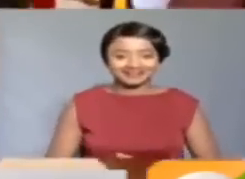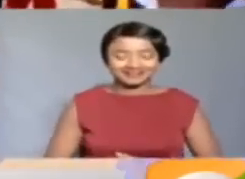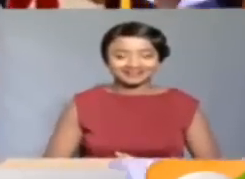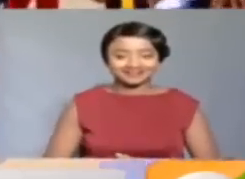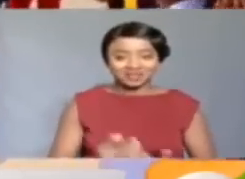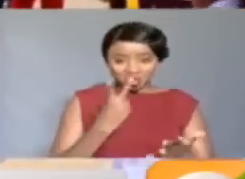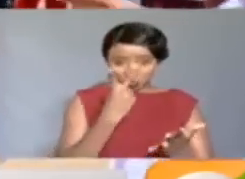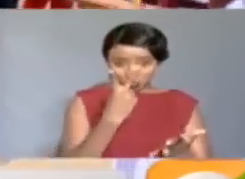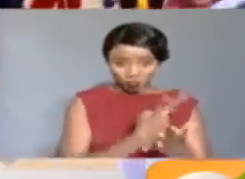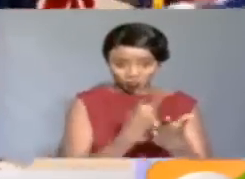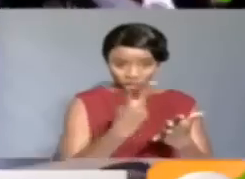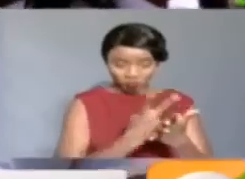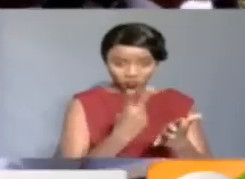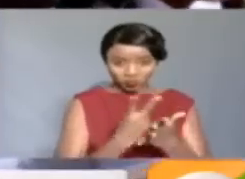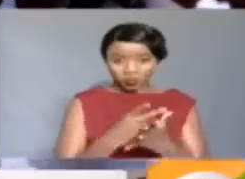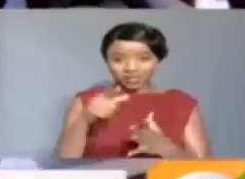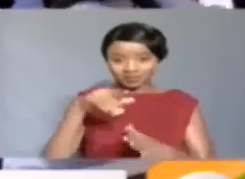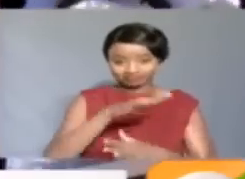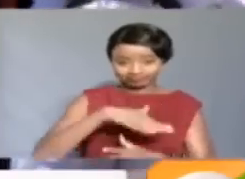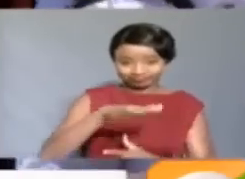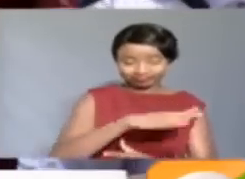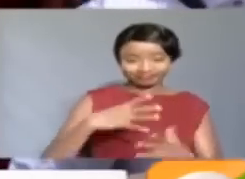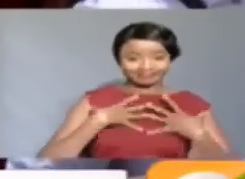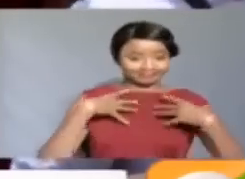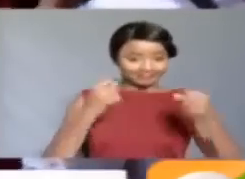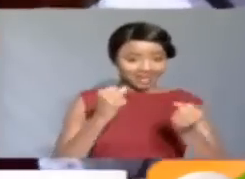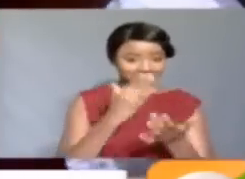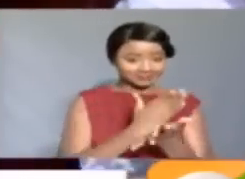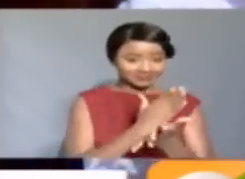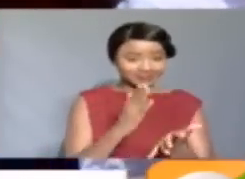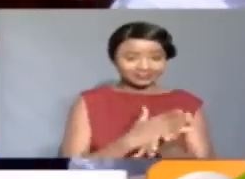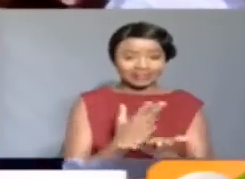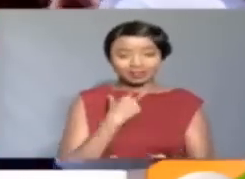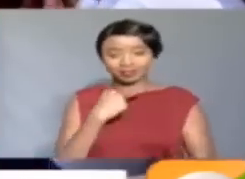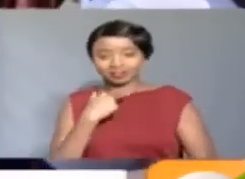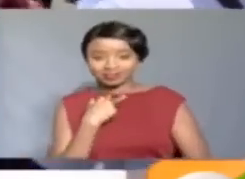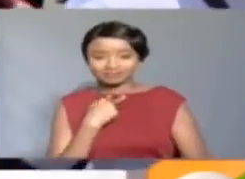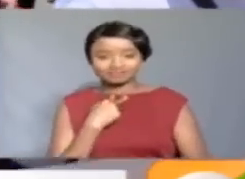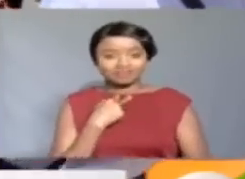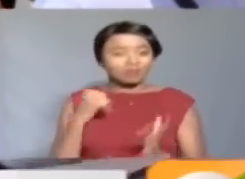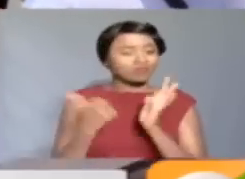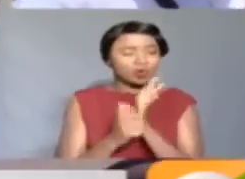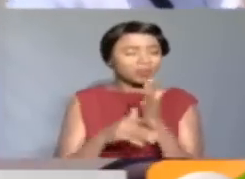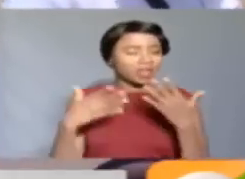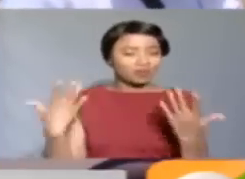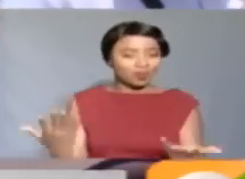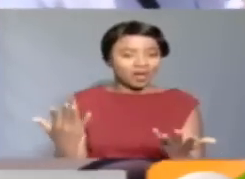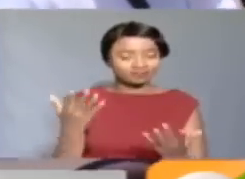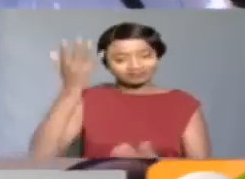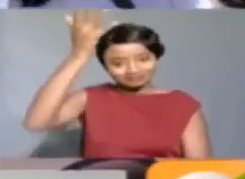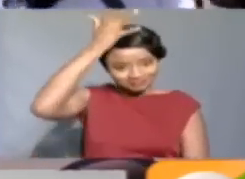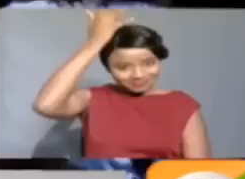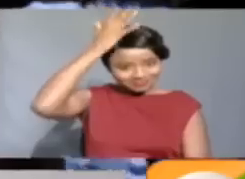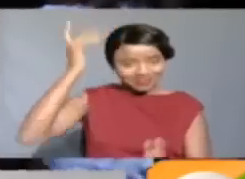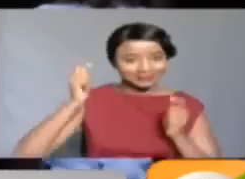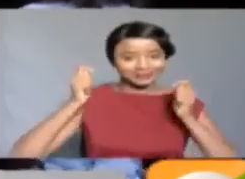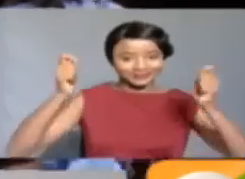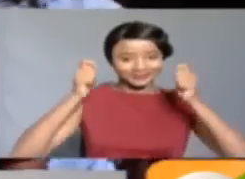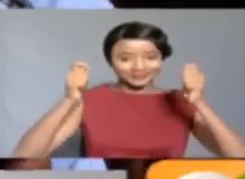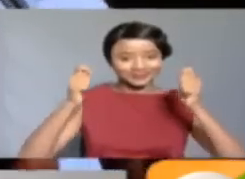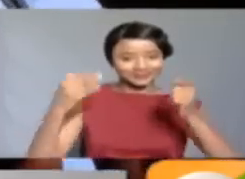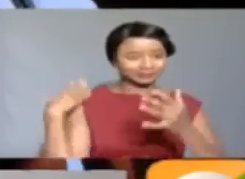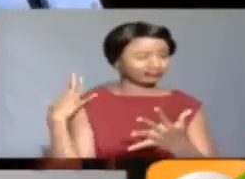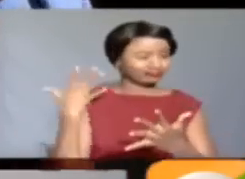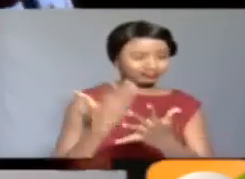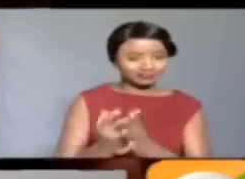Wiki mbili sasa na sekta ya afya imesalia kwenye kizungumkuti, kini chake kikiwa ni mgomo wa wauguzi ambao hadi sasa wameshikilia